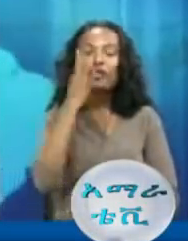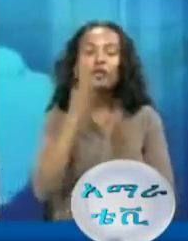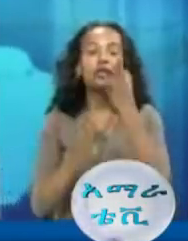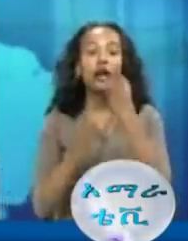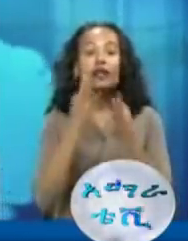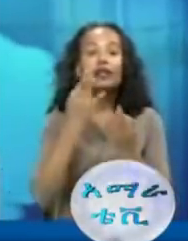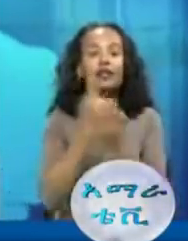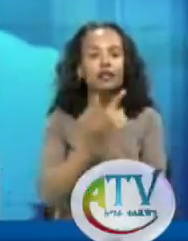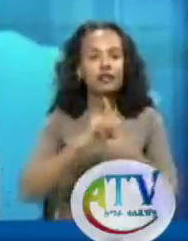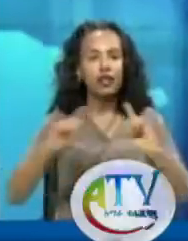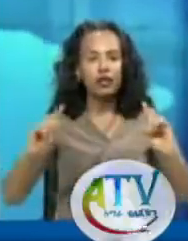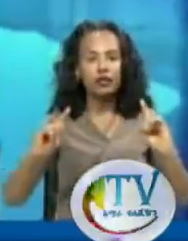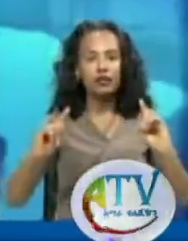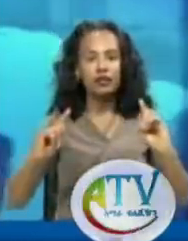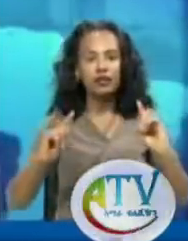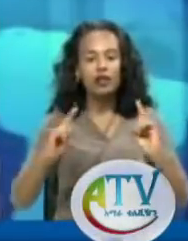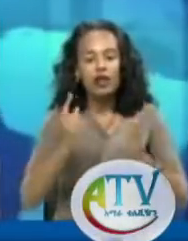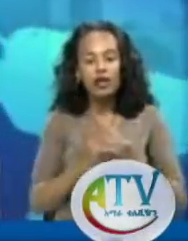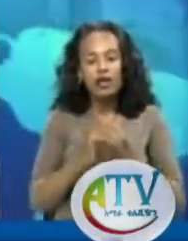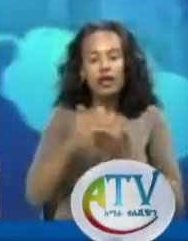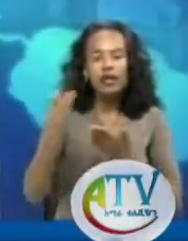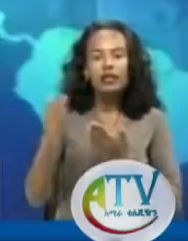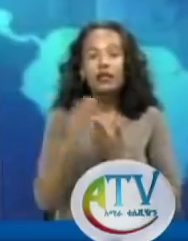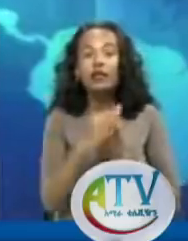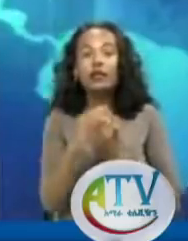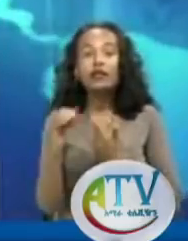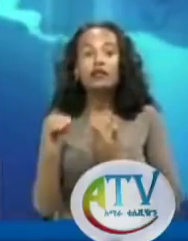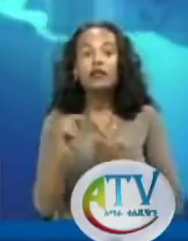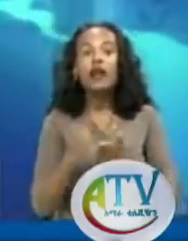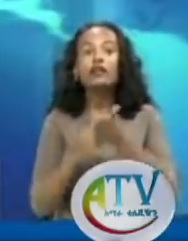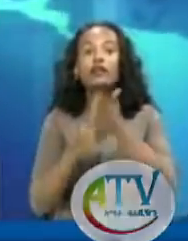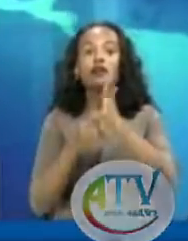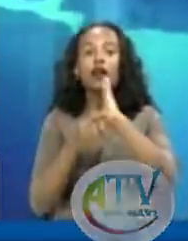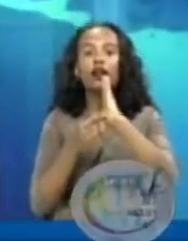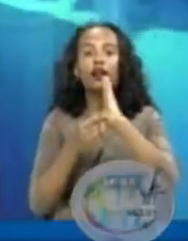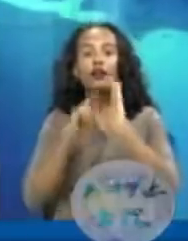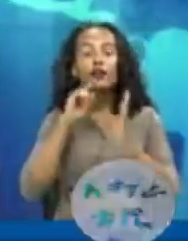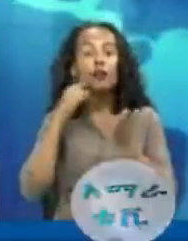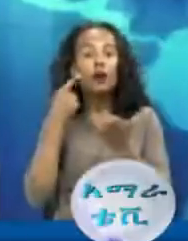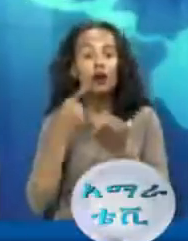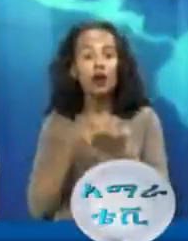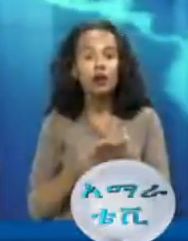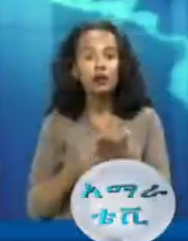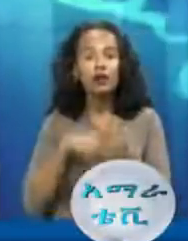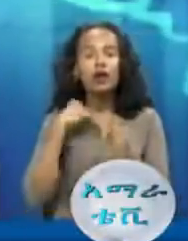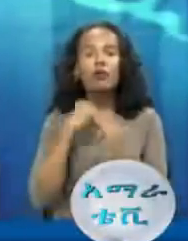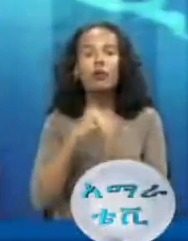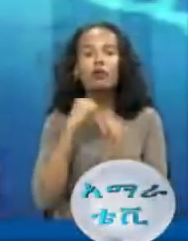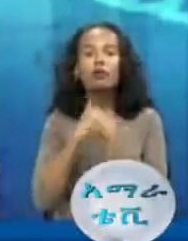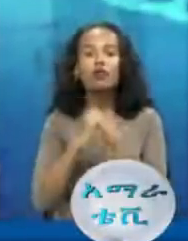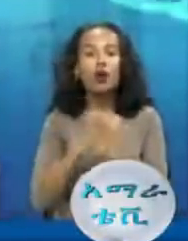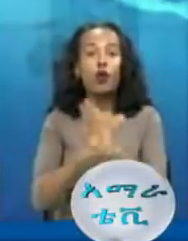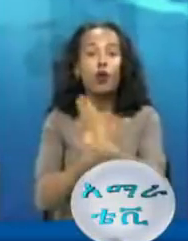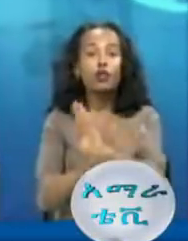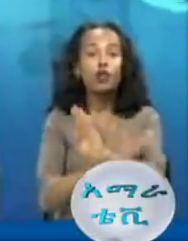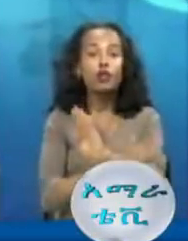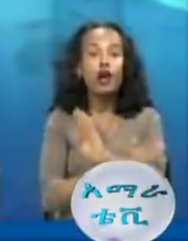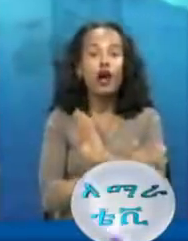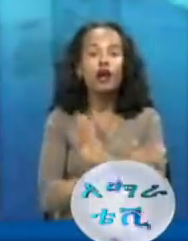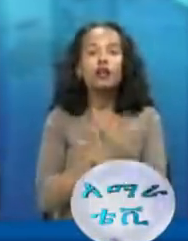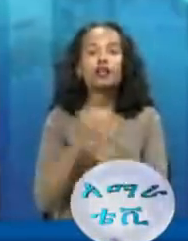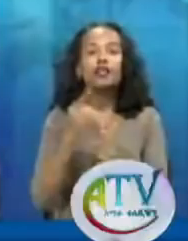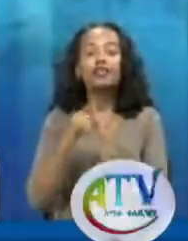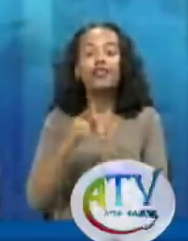የዳኝነት ነጻነት፣ ገለልተኝነትና ተጠያቂነትን ለማረጋገጥ በሚሰራው ማሻሻያ